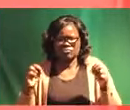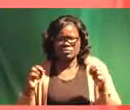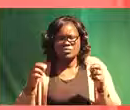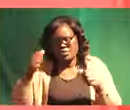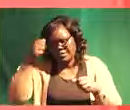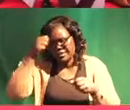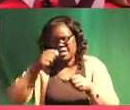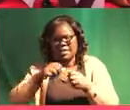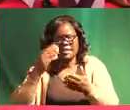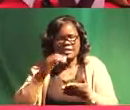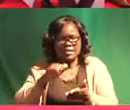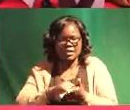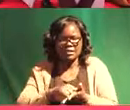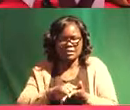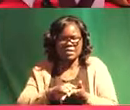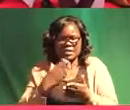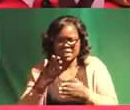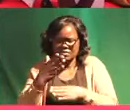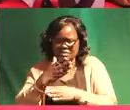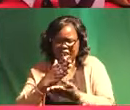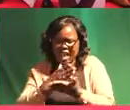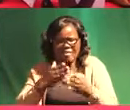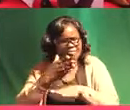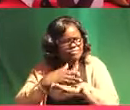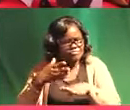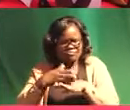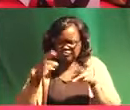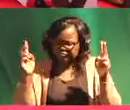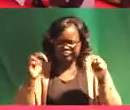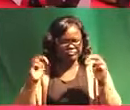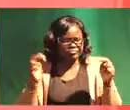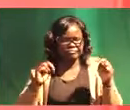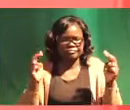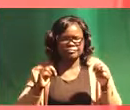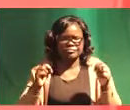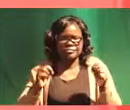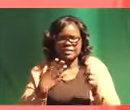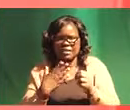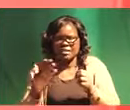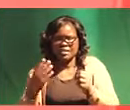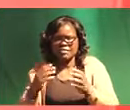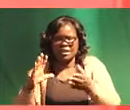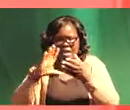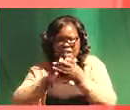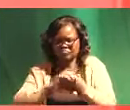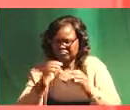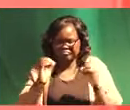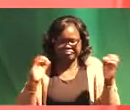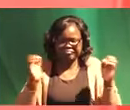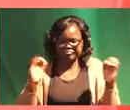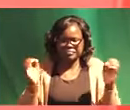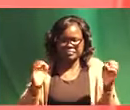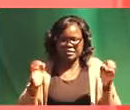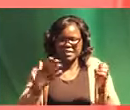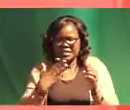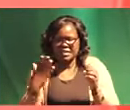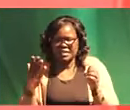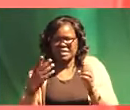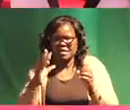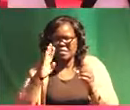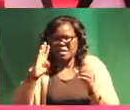mmeamua? Mambo ya nusu mkate? Mambo ya handshake? Mambo ya